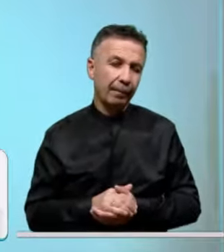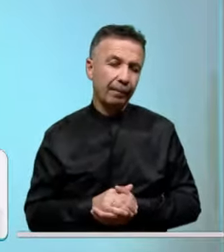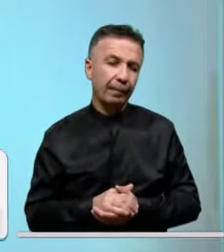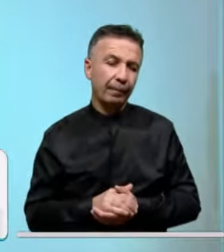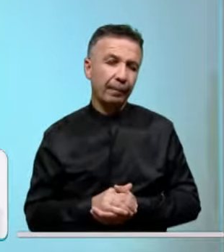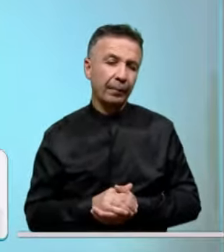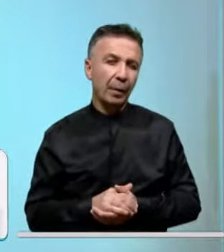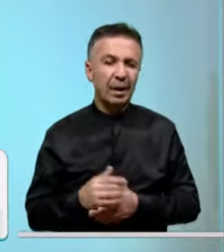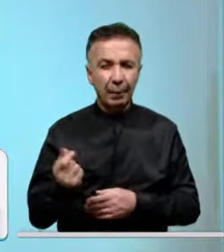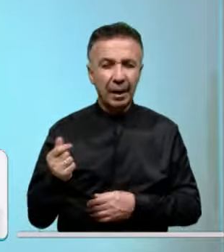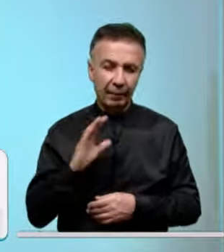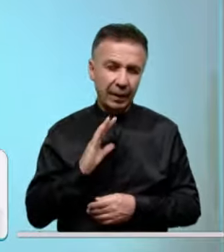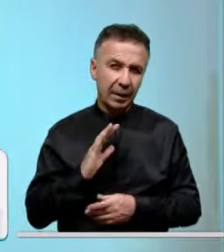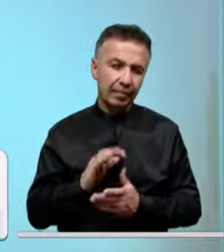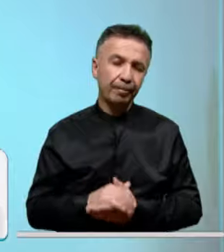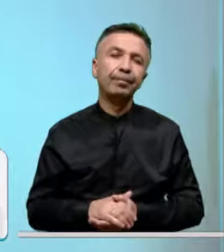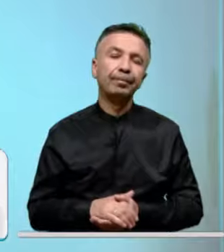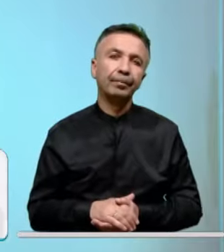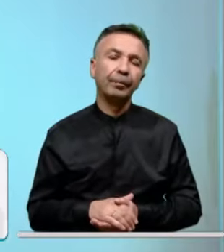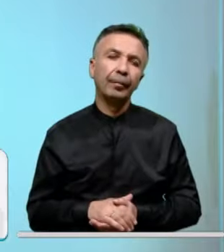girmiştim. Biz